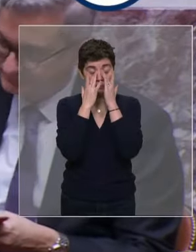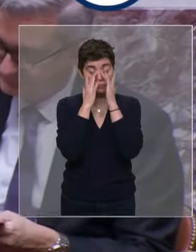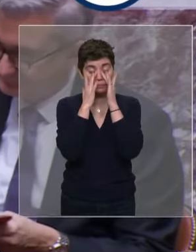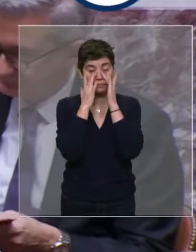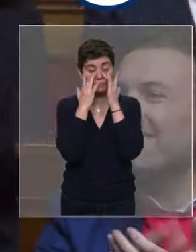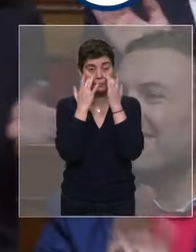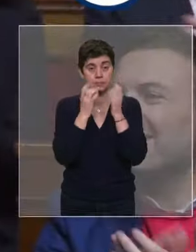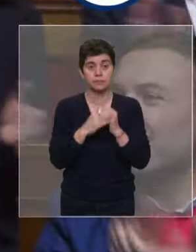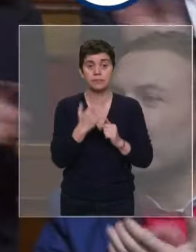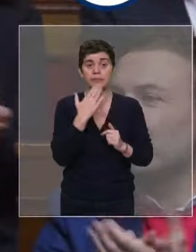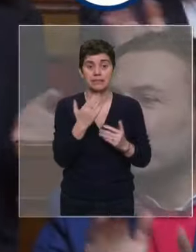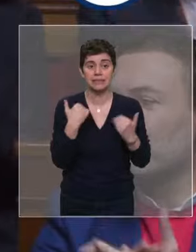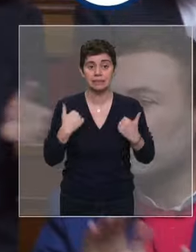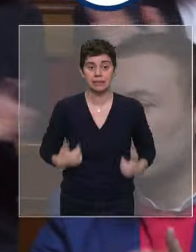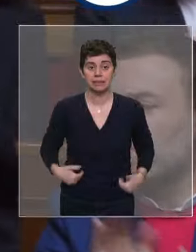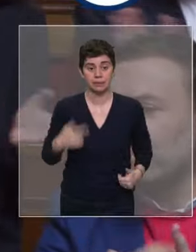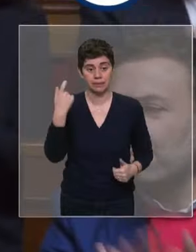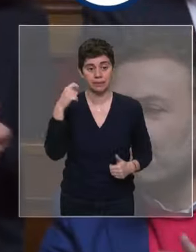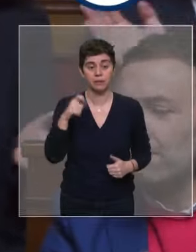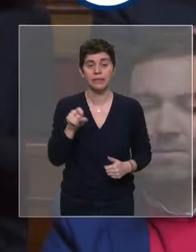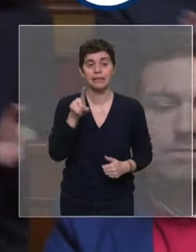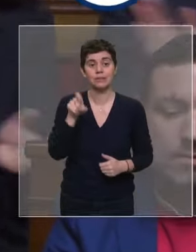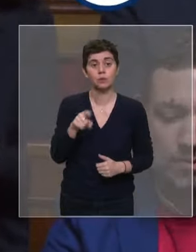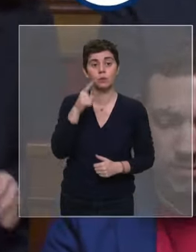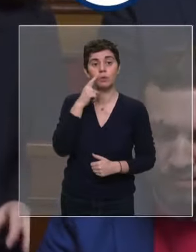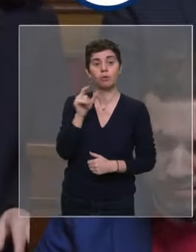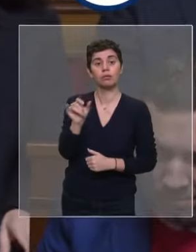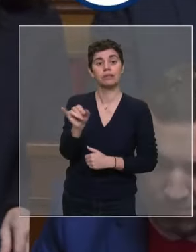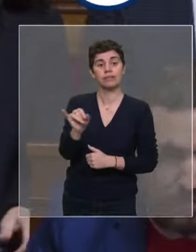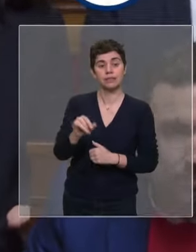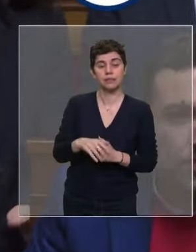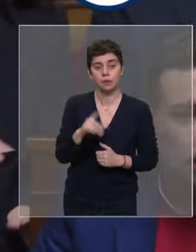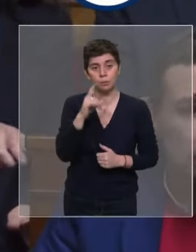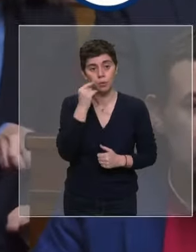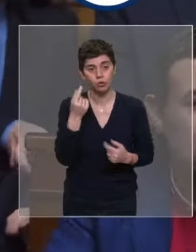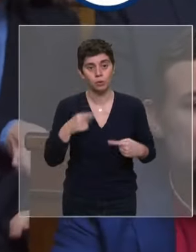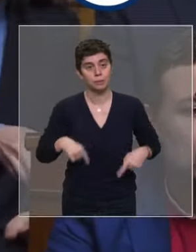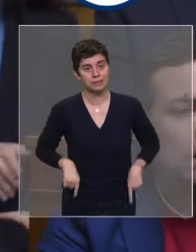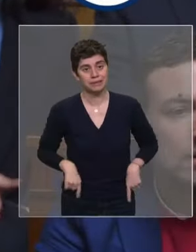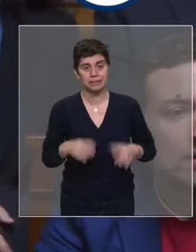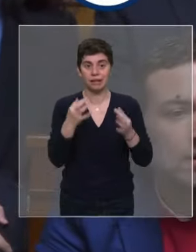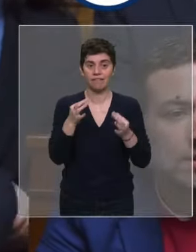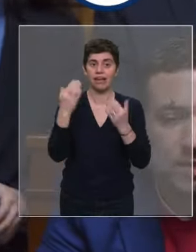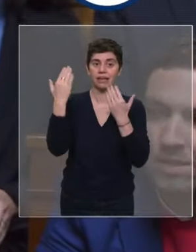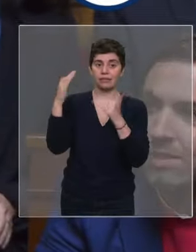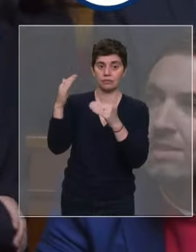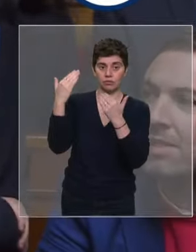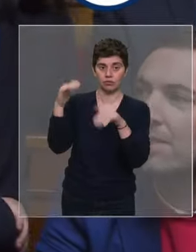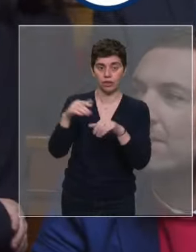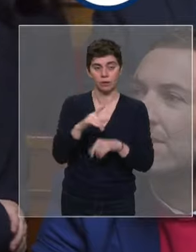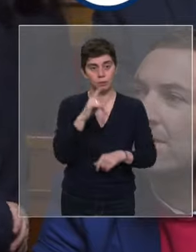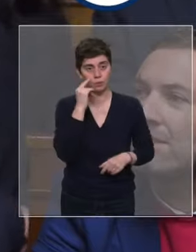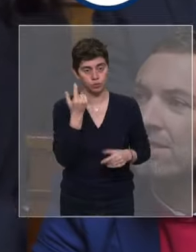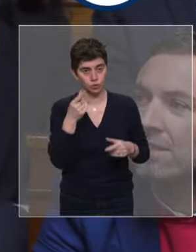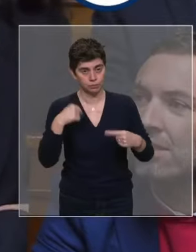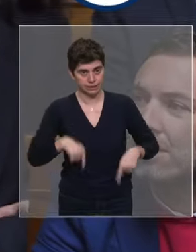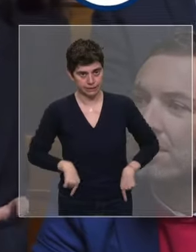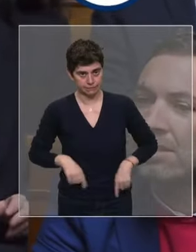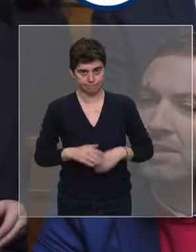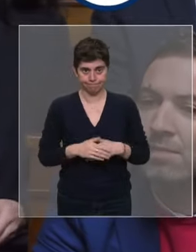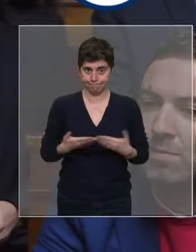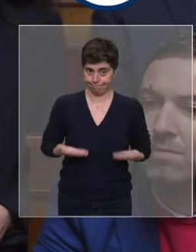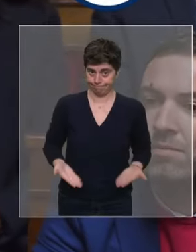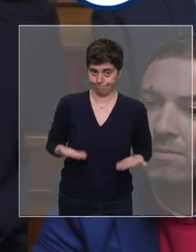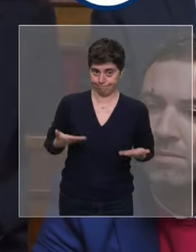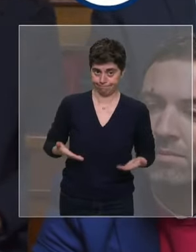Insoumise. Merci, Madame la Présidente. Ma question s'adresse à Monsieur le ministre des Affaires étrangères. Monsieur le ministre, à l'heure où je vous